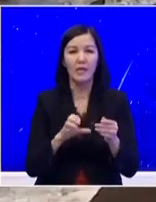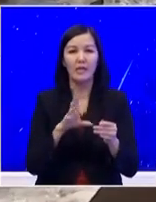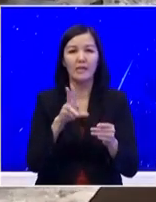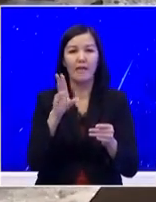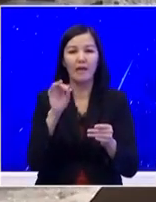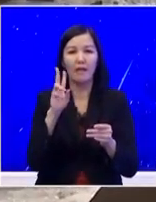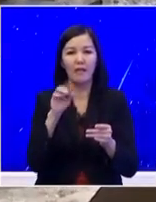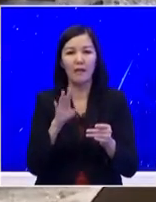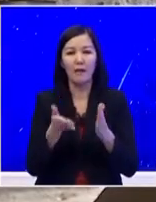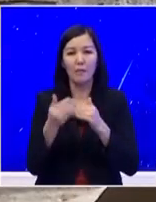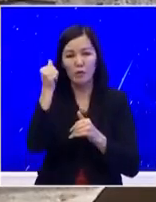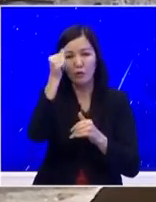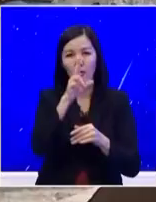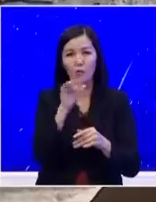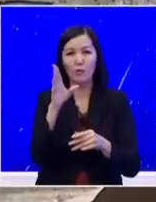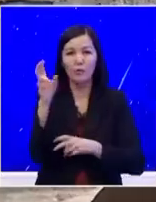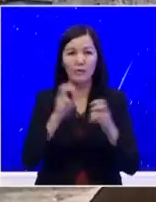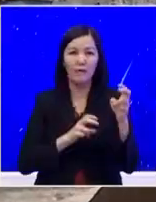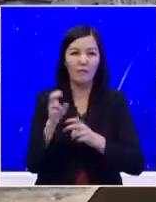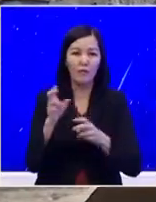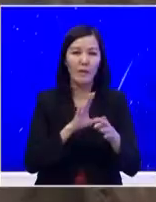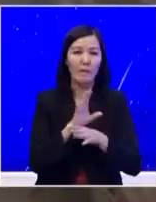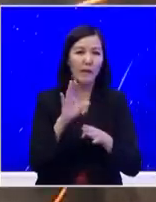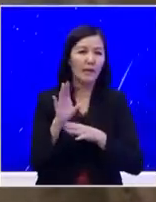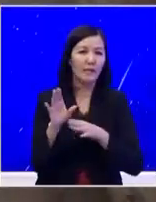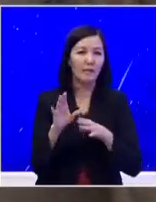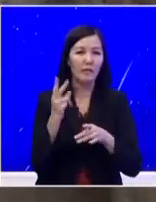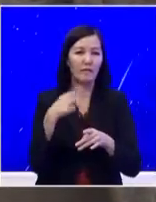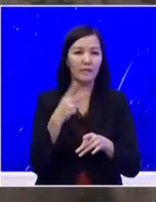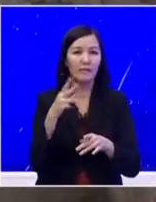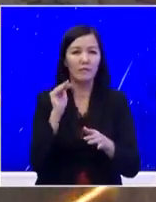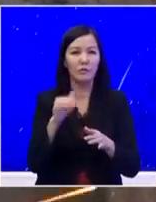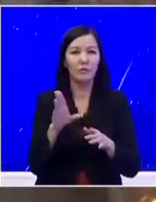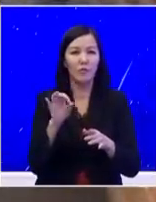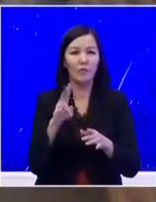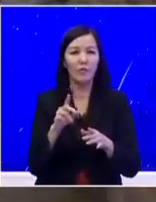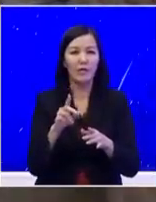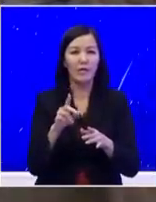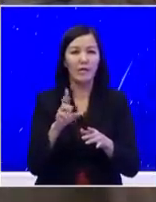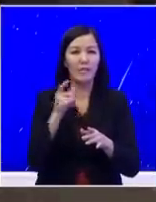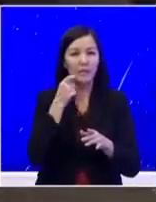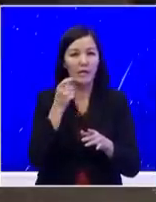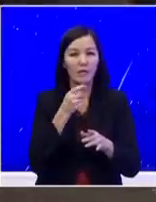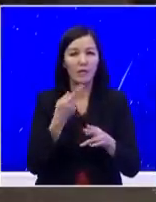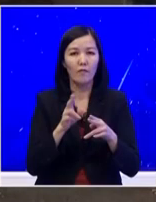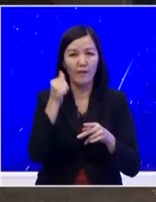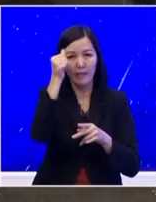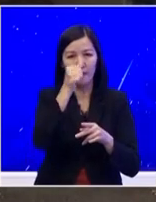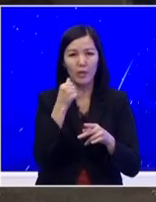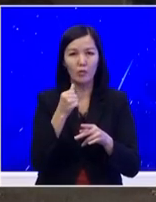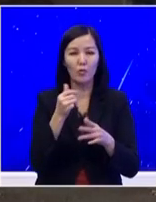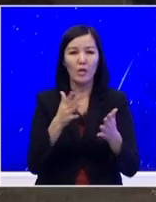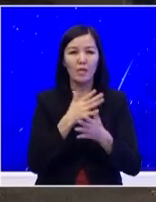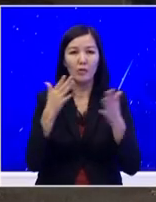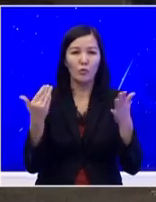свекла. Если в прошлом году Куксусский сахзавод произвел более 22 тысяч тонн свекловичного сахара, то в текущем году